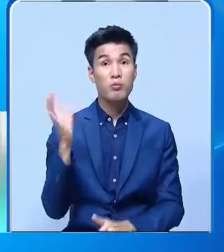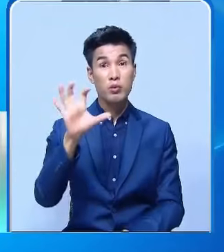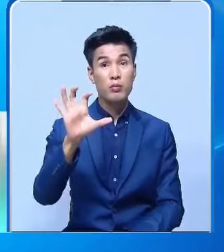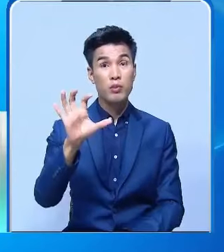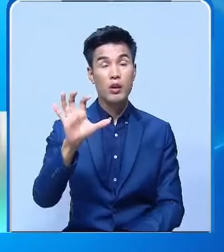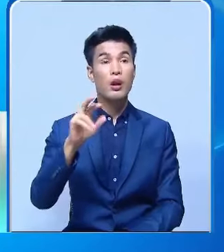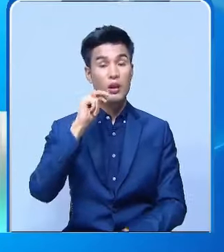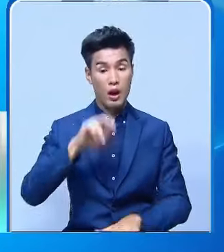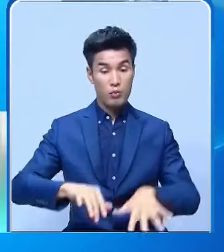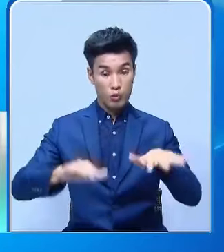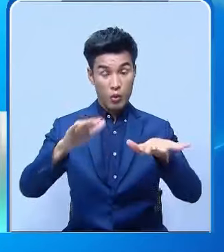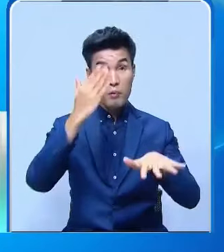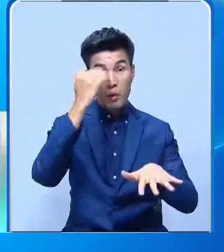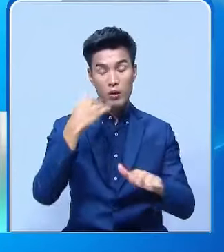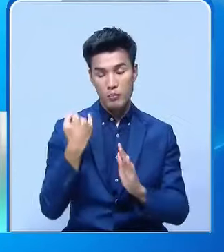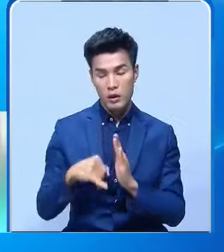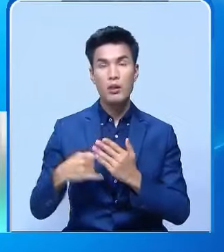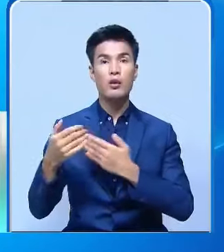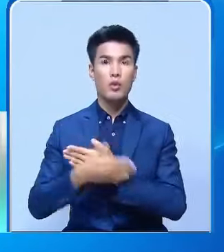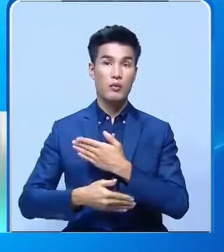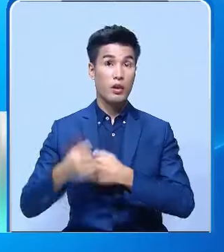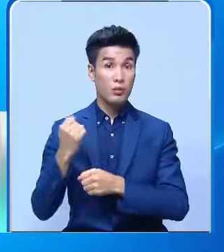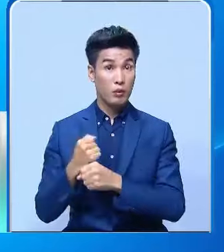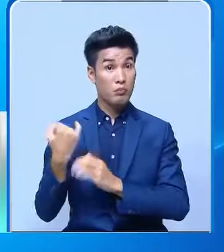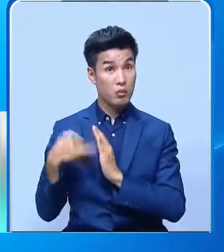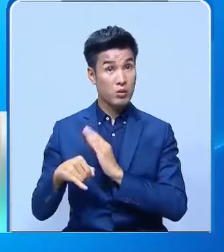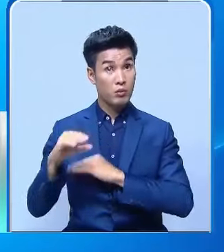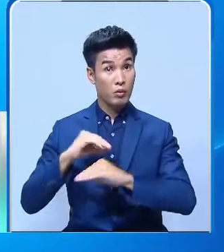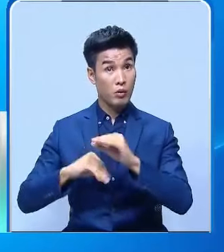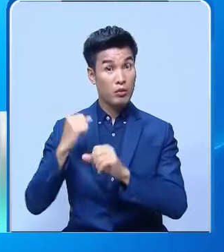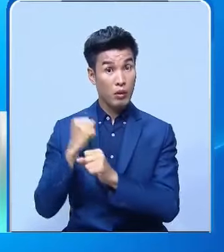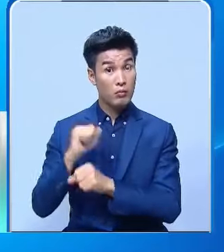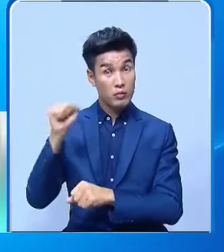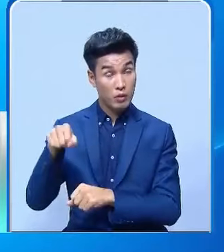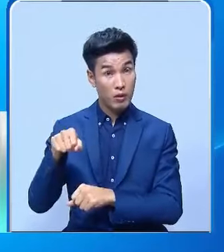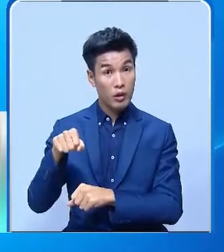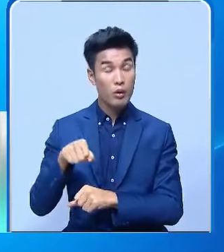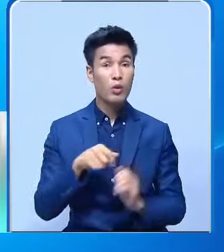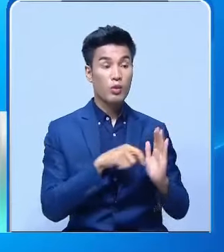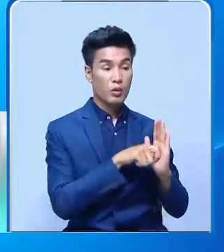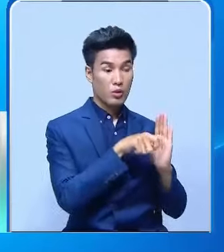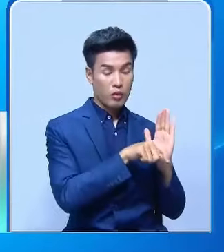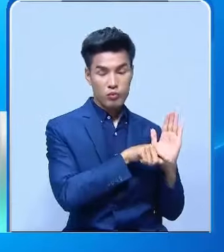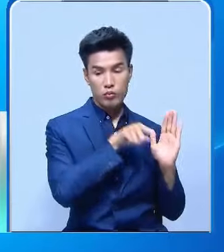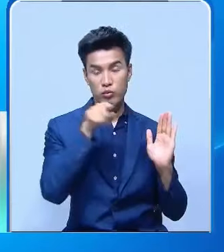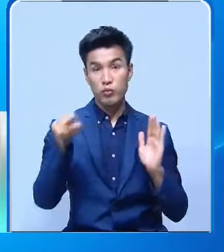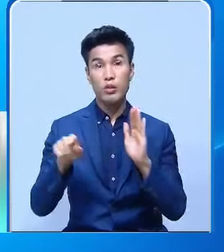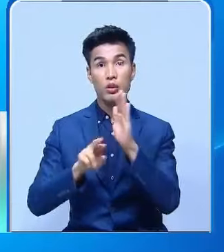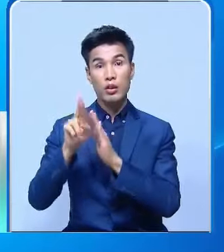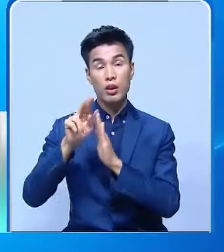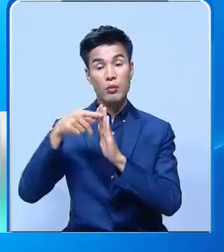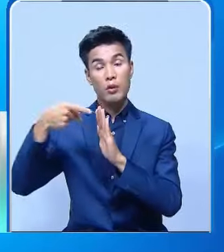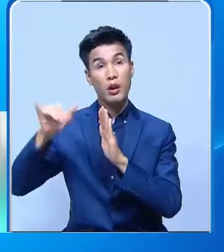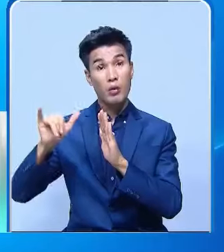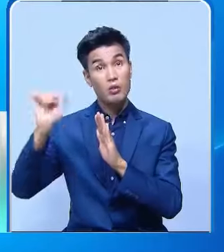น้ำท่วมหนักๆเนี่ยอาจจะมาจากสาเหตุการก่อสร้างโครงการรถไฟทางคู่ช่วงเด่นชัยเชียงรายเชียงของในพื้นที่จังหวัดพะเยาไห